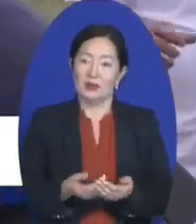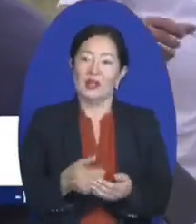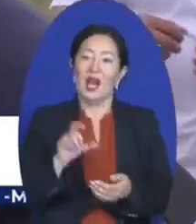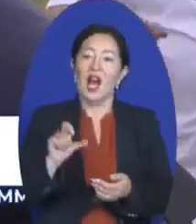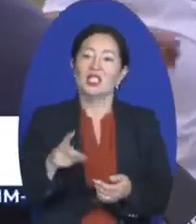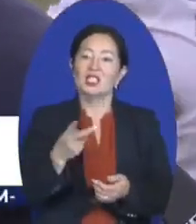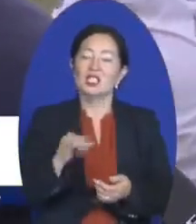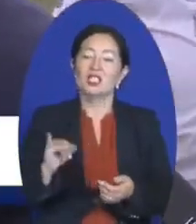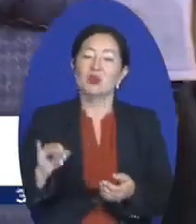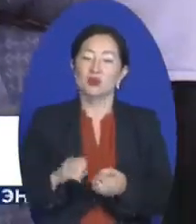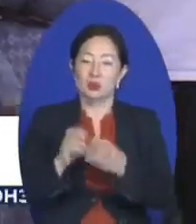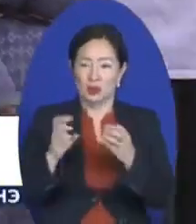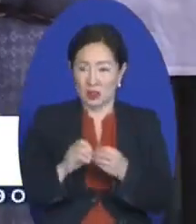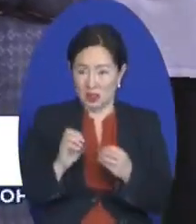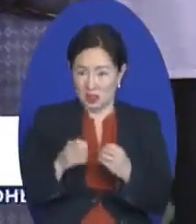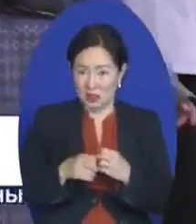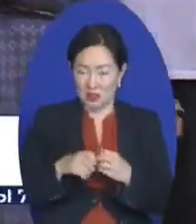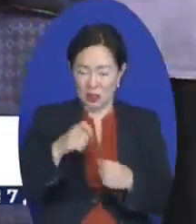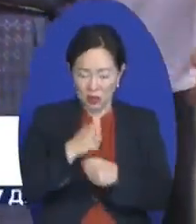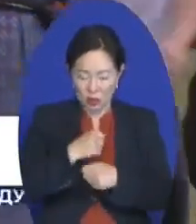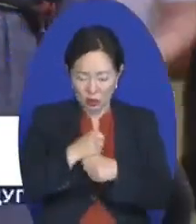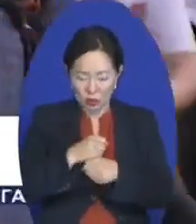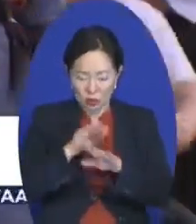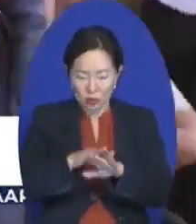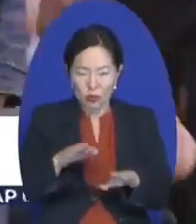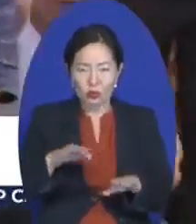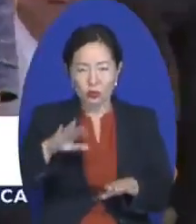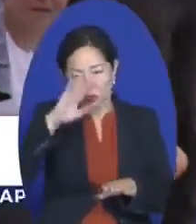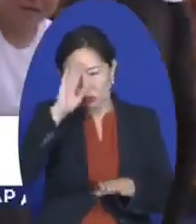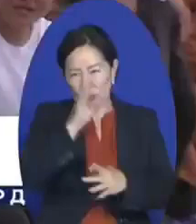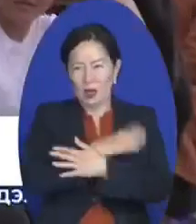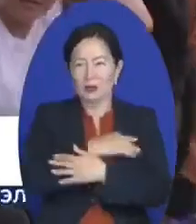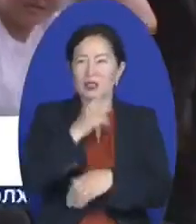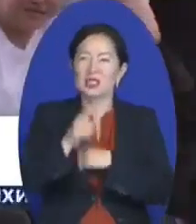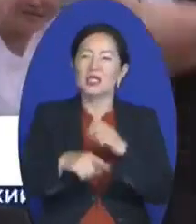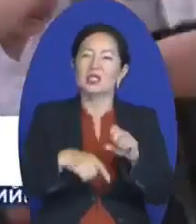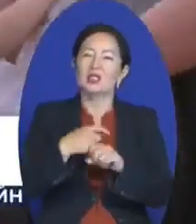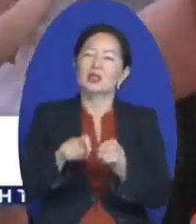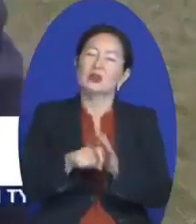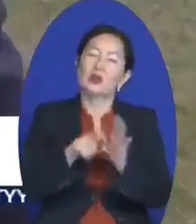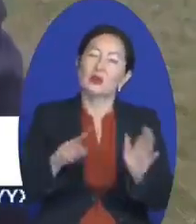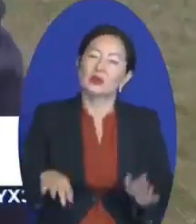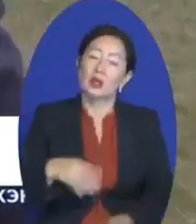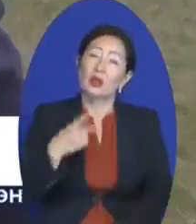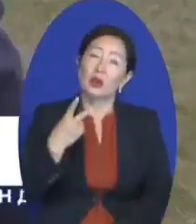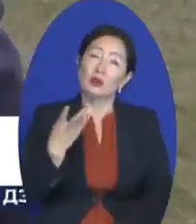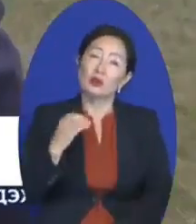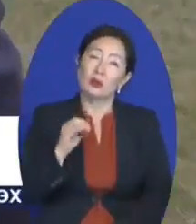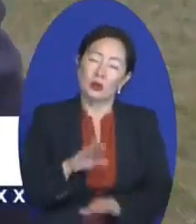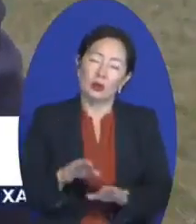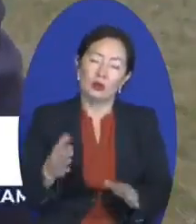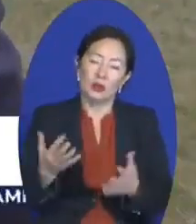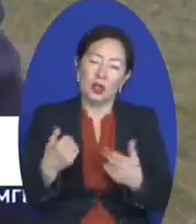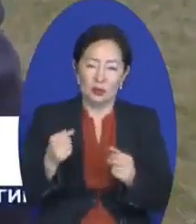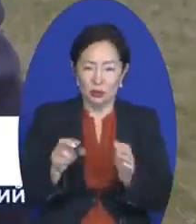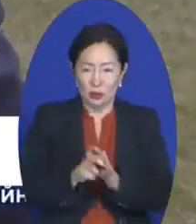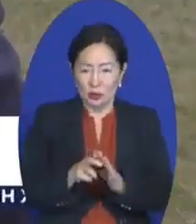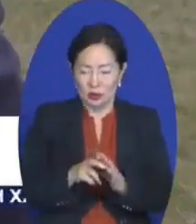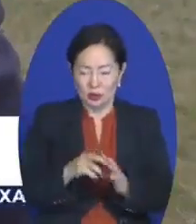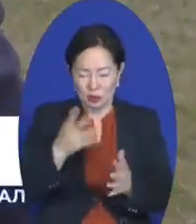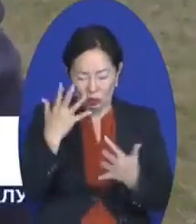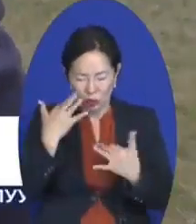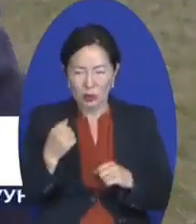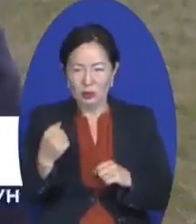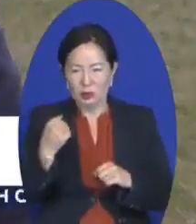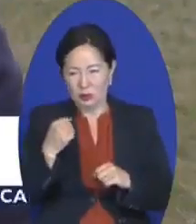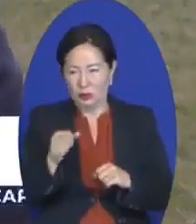эсхий бүтээлүүдийг төрүүлчих. Хөдөлмөрч хүүхдүүд цуслангийн маань даац ердөө жилд бид нар нэг 250 хүүхдийн хэмжээнд л зохион байгуулагдаж байгаа. Хоёрдугаарт энэ маань